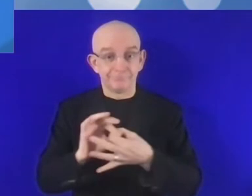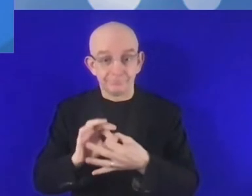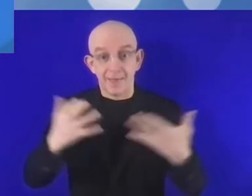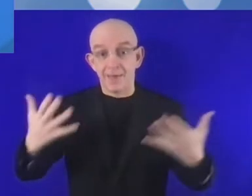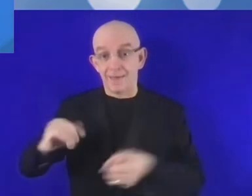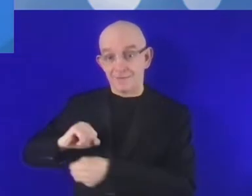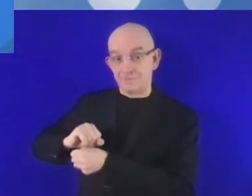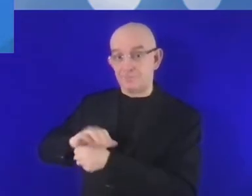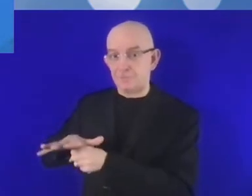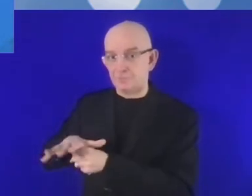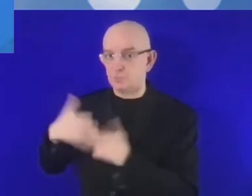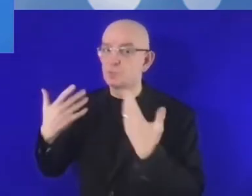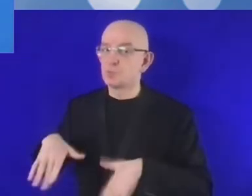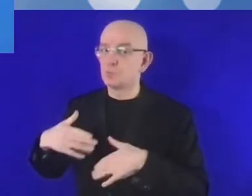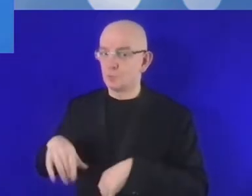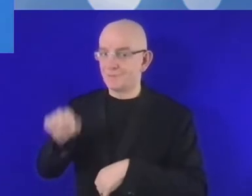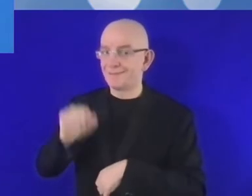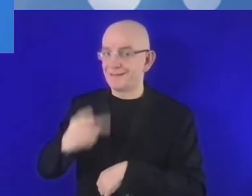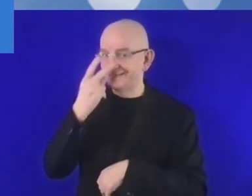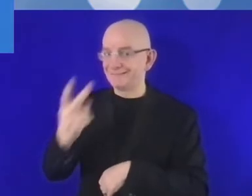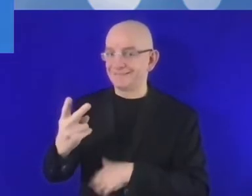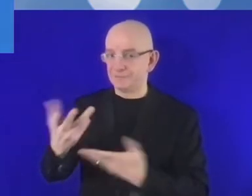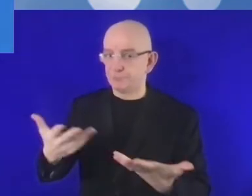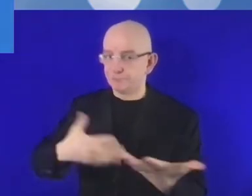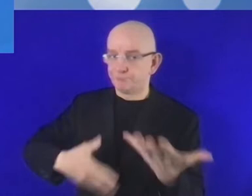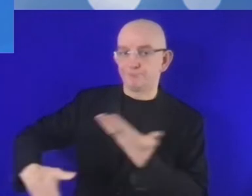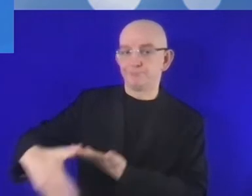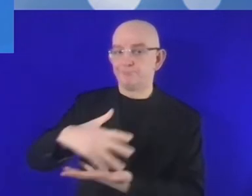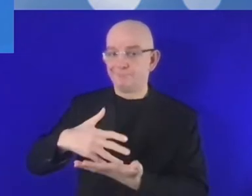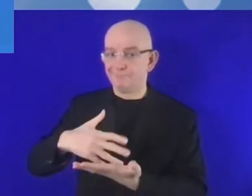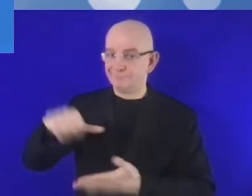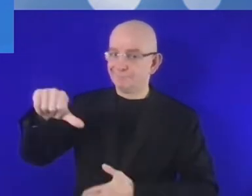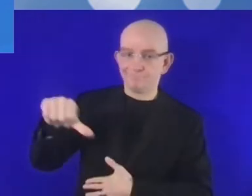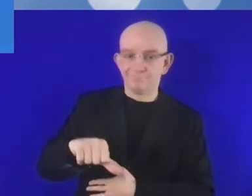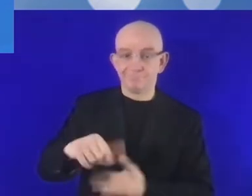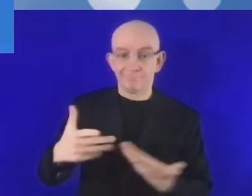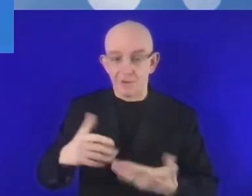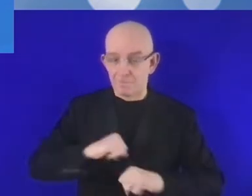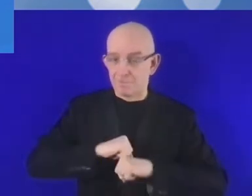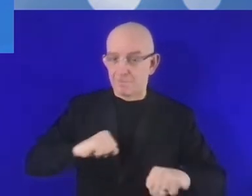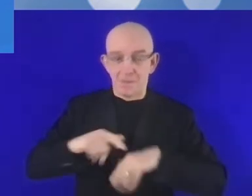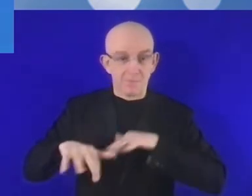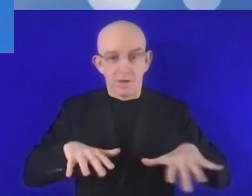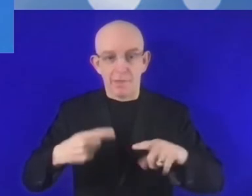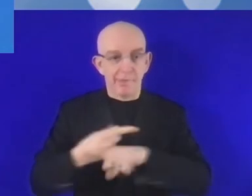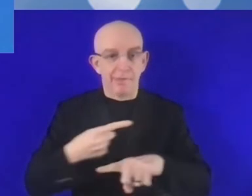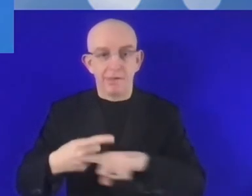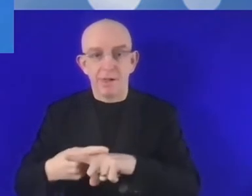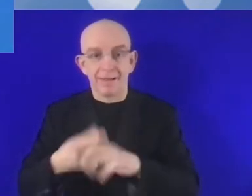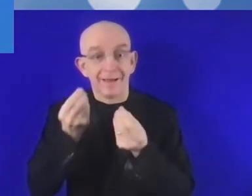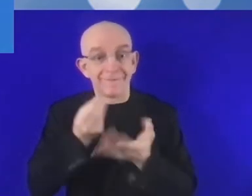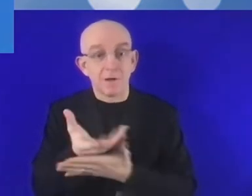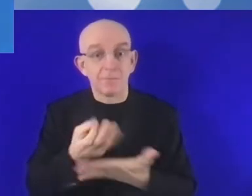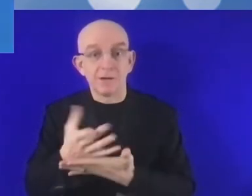عبر الإنترنت. لكن الوباء أدى أيضا إلى تضخيم الفجوة الرقمية والجانب المظلم للتكنولوجيا، الانتشار